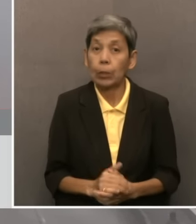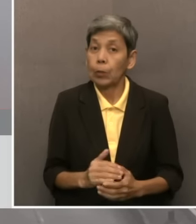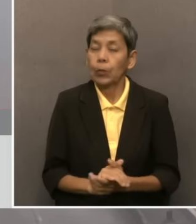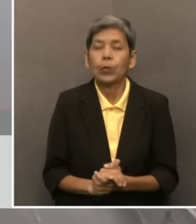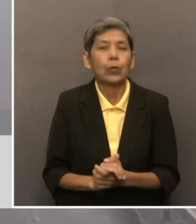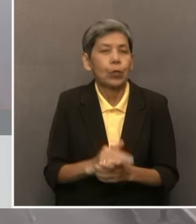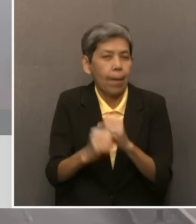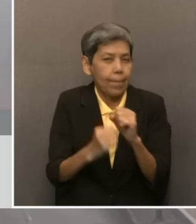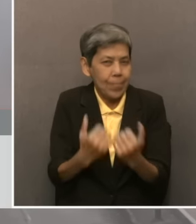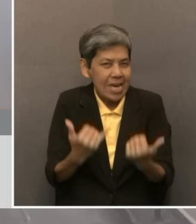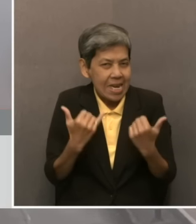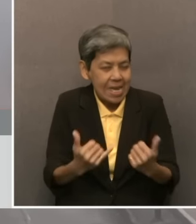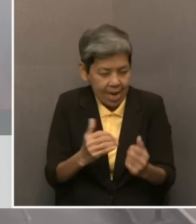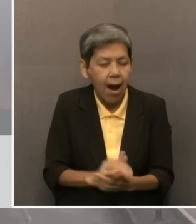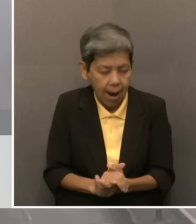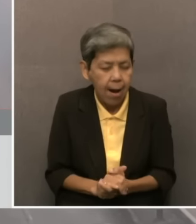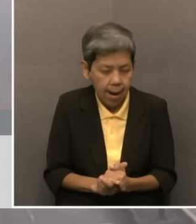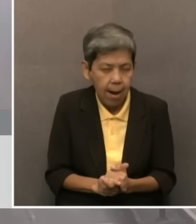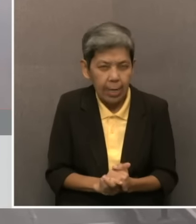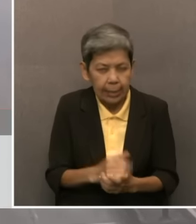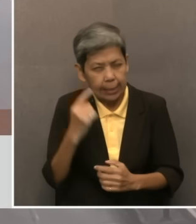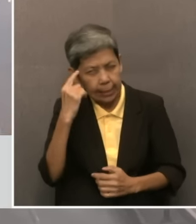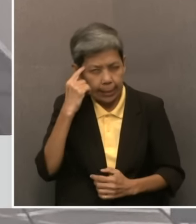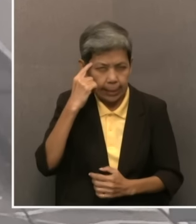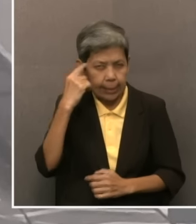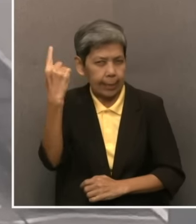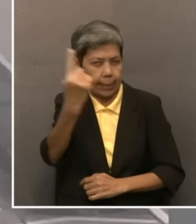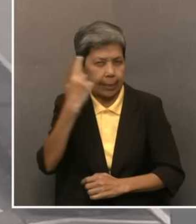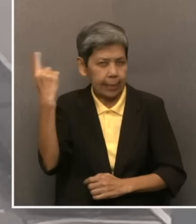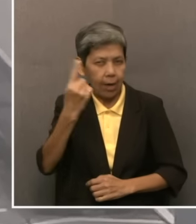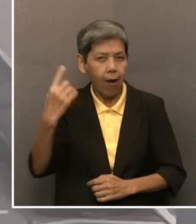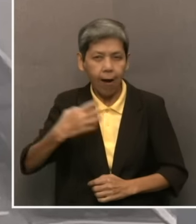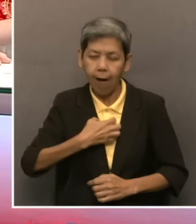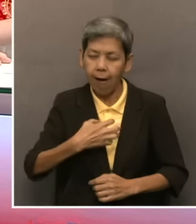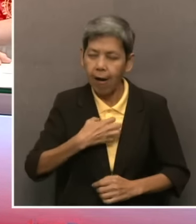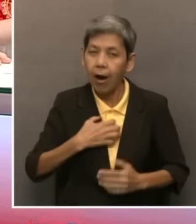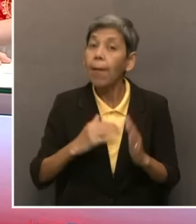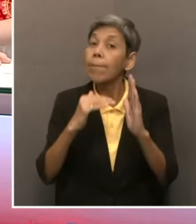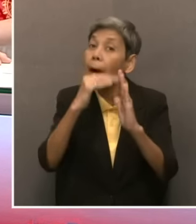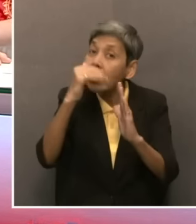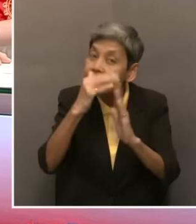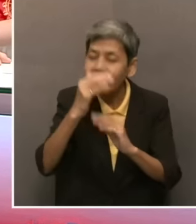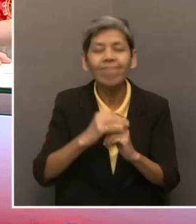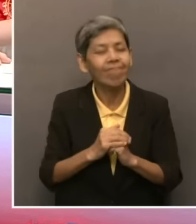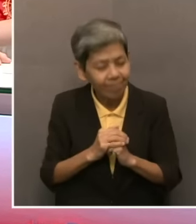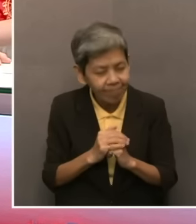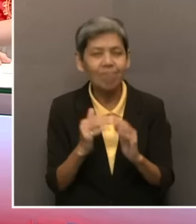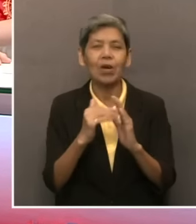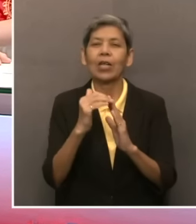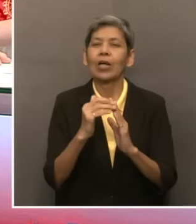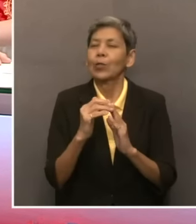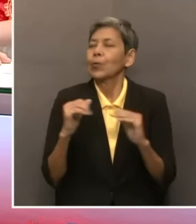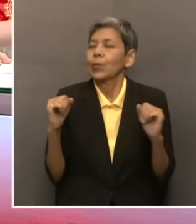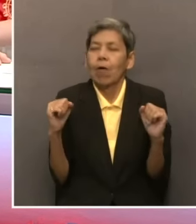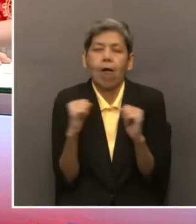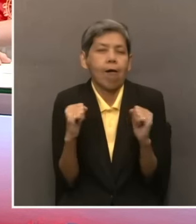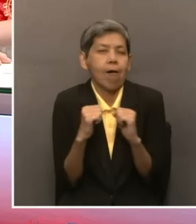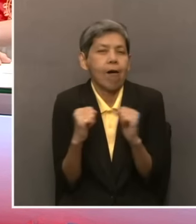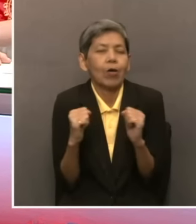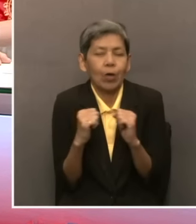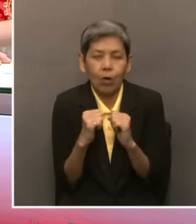ายปีนี้หลายคนก็กำลังวางแผนท่องเที่ยวกันอยู่นะครับก็แน่นอนภาคเหนือก็เป็นตัวเลือกที่สำคัญเพราะว่าอากาศก็จะหนาวเย็นเป็นใ